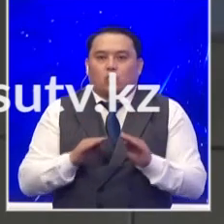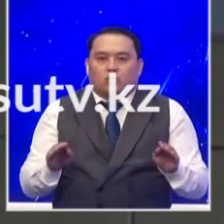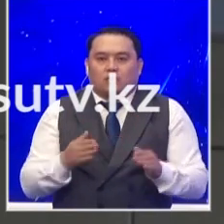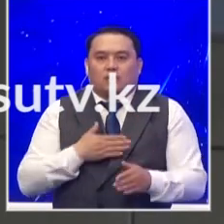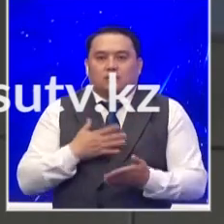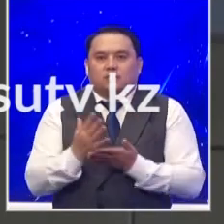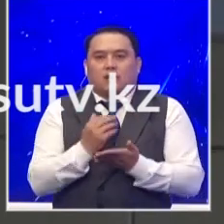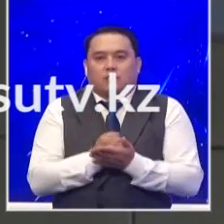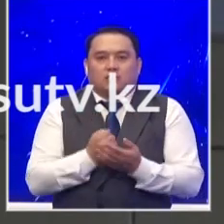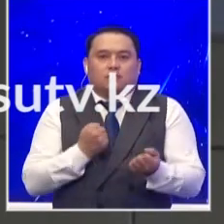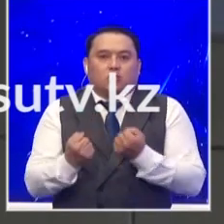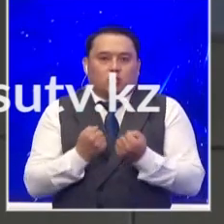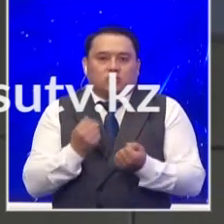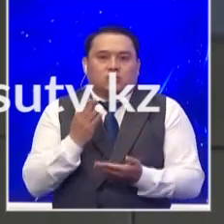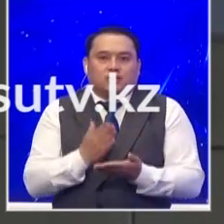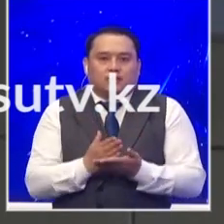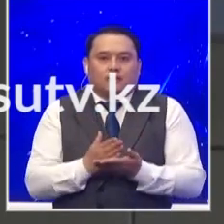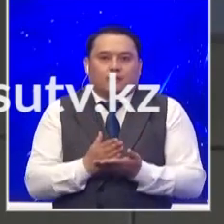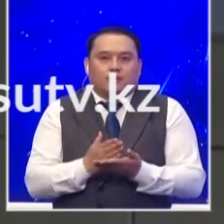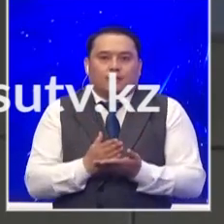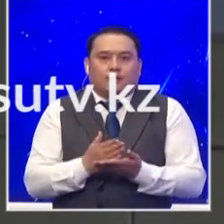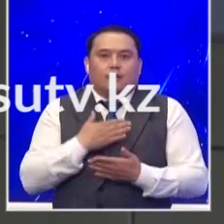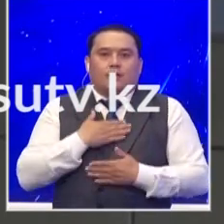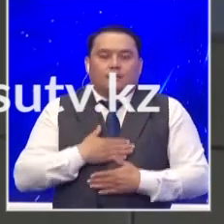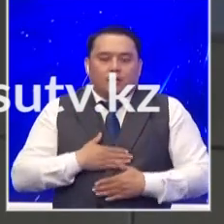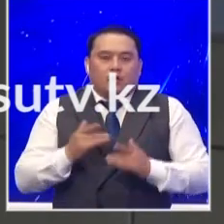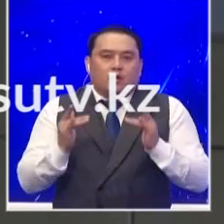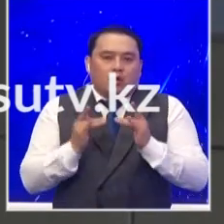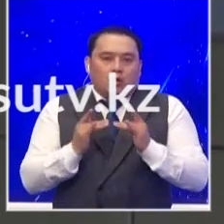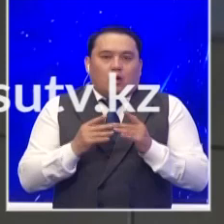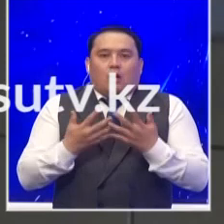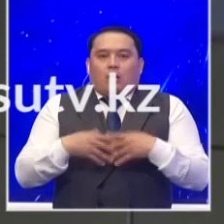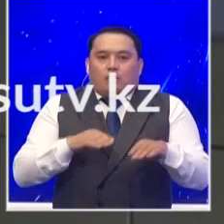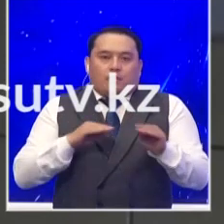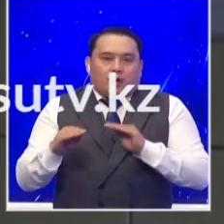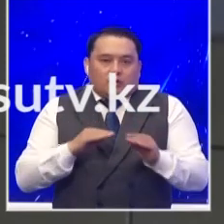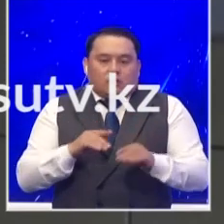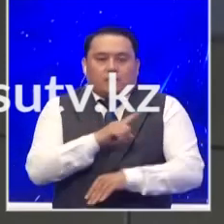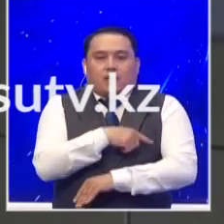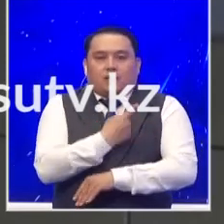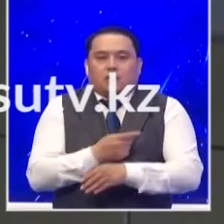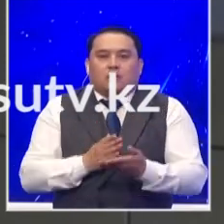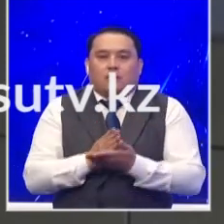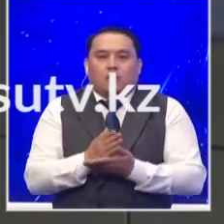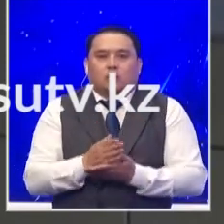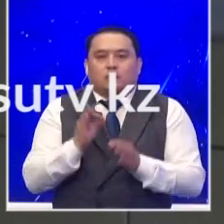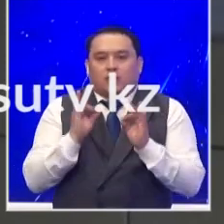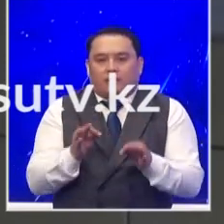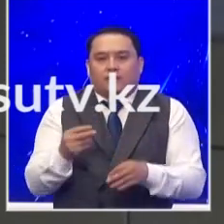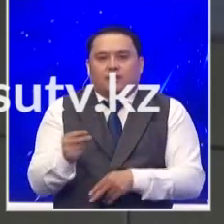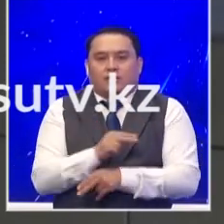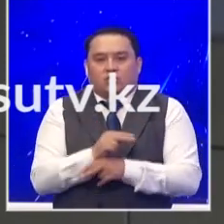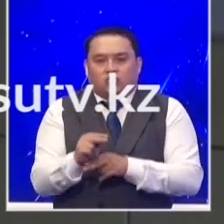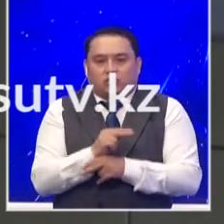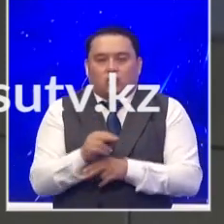сейчас есть запас прочности, самое главное. И по коечным местам, и по оборудованию, и медицинские работники научились правильно лечить. В